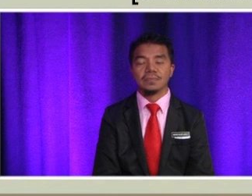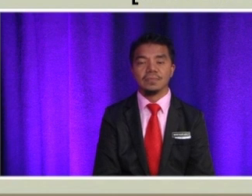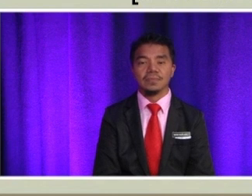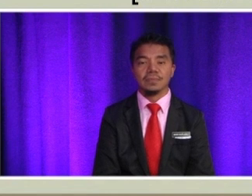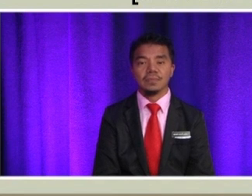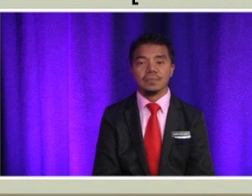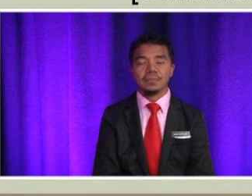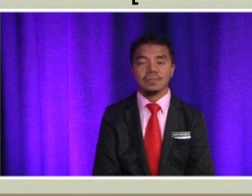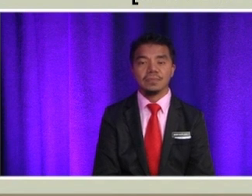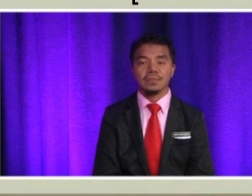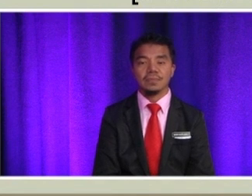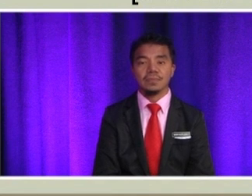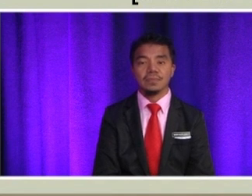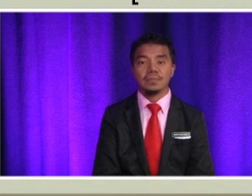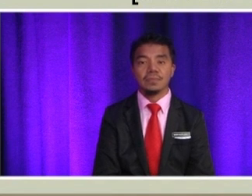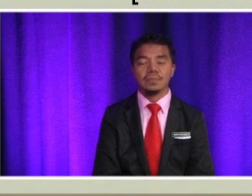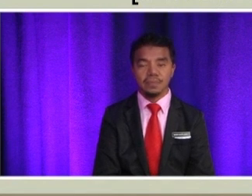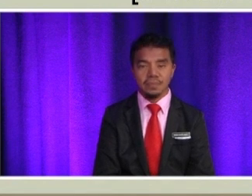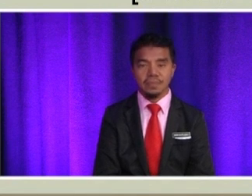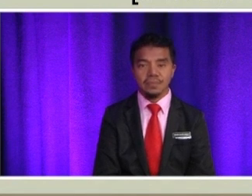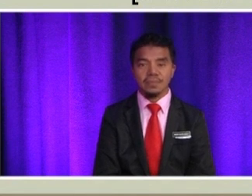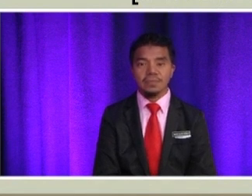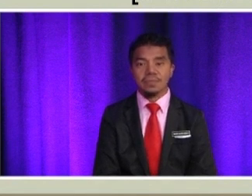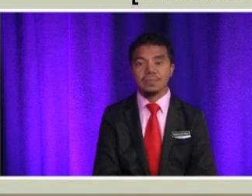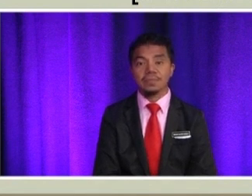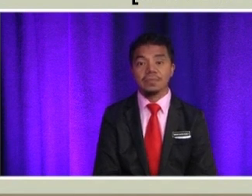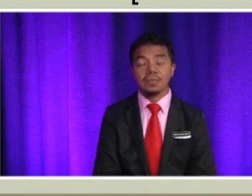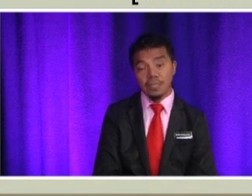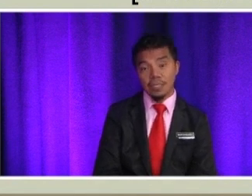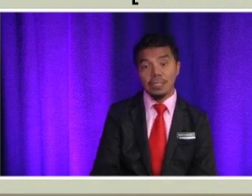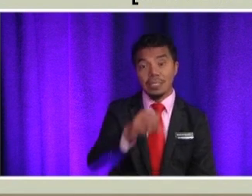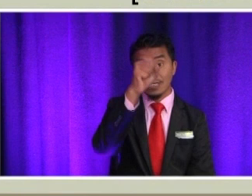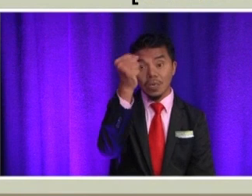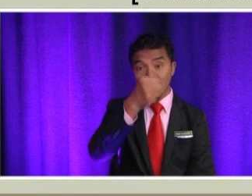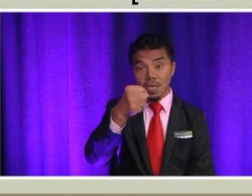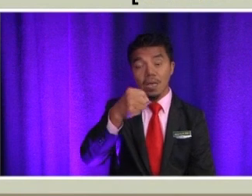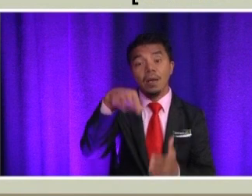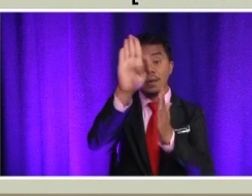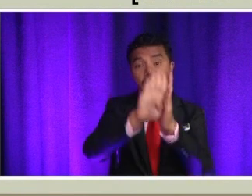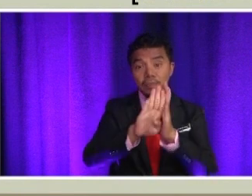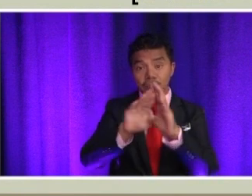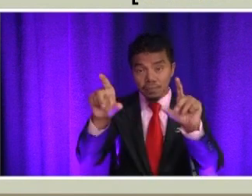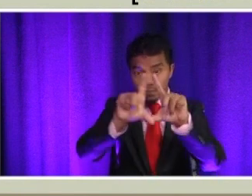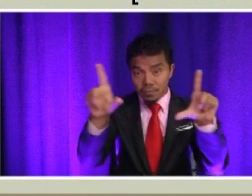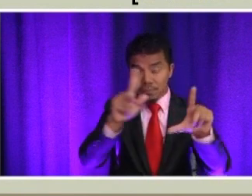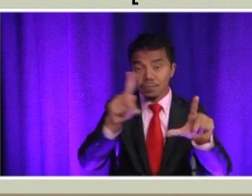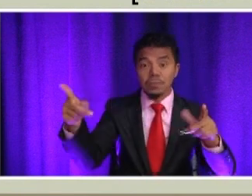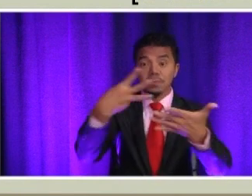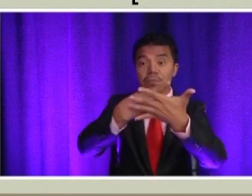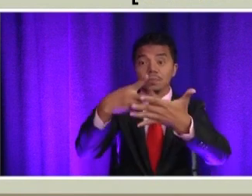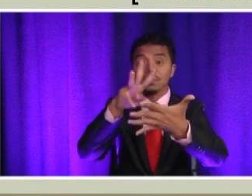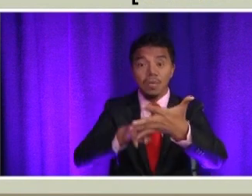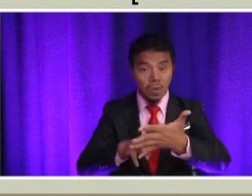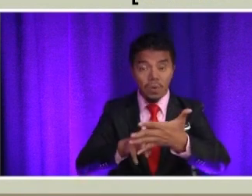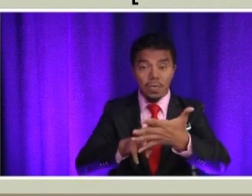soalannya. Itu pernyataannya. Berdasarkan jadual, terangkan. Nampak saya highlightkan terangkan. Bila terang